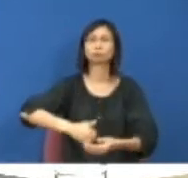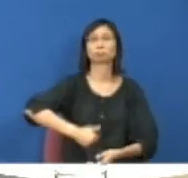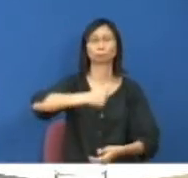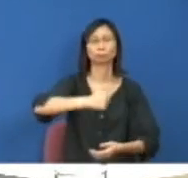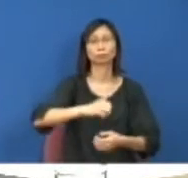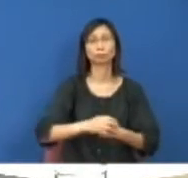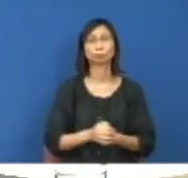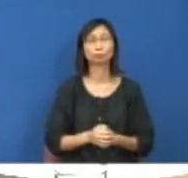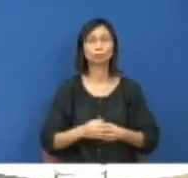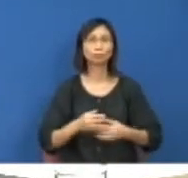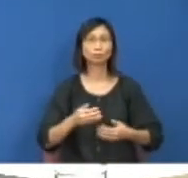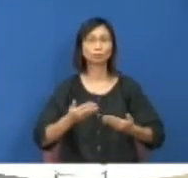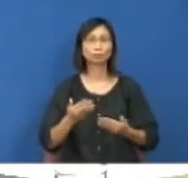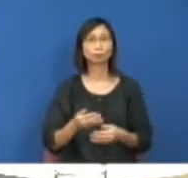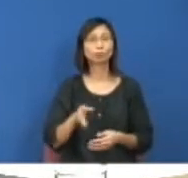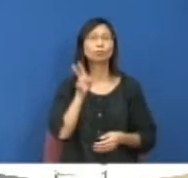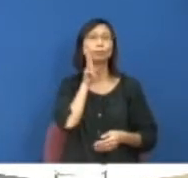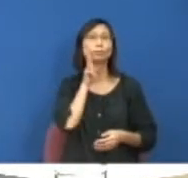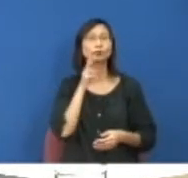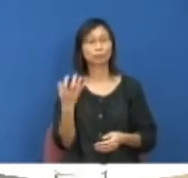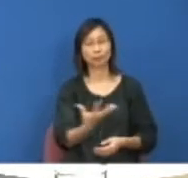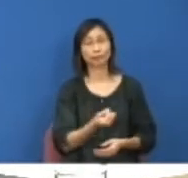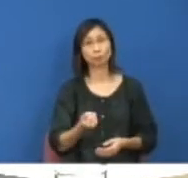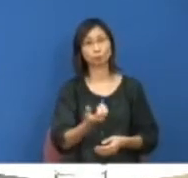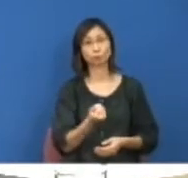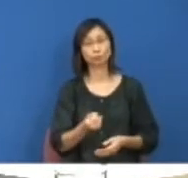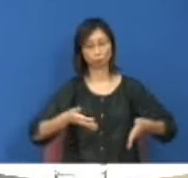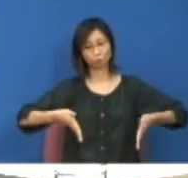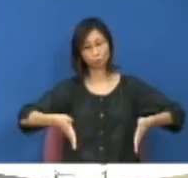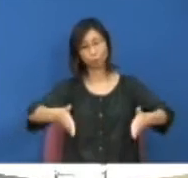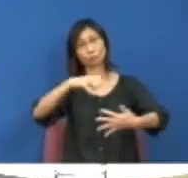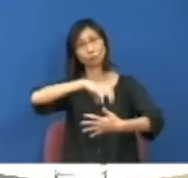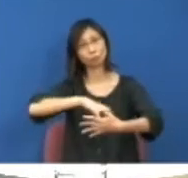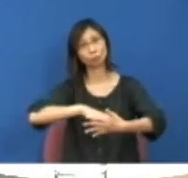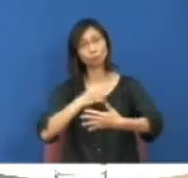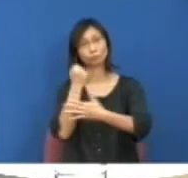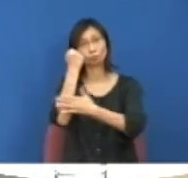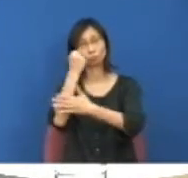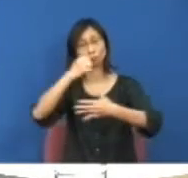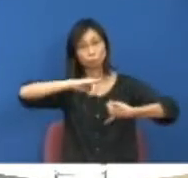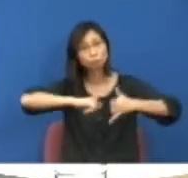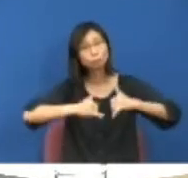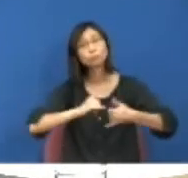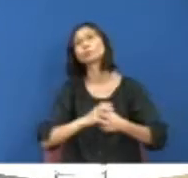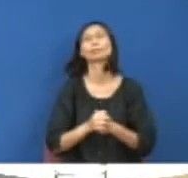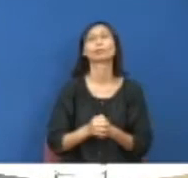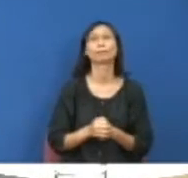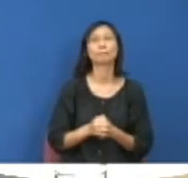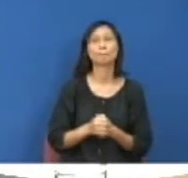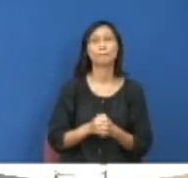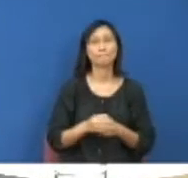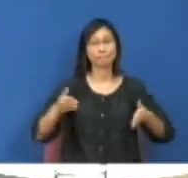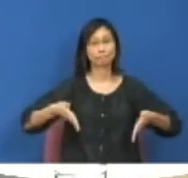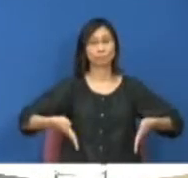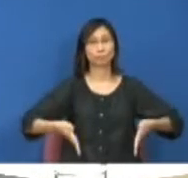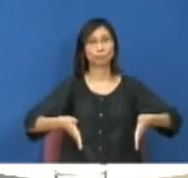樣說，在歐洲的街裏戰就是得力於歐洲的資本主義文明，就是用即是他起馬路就是